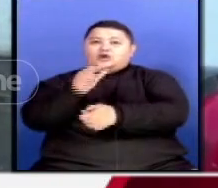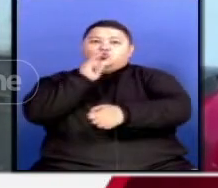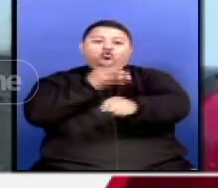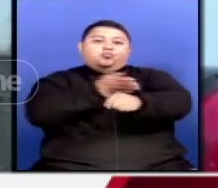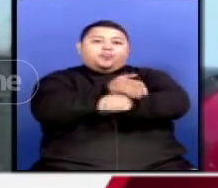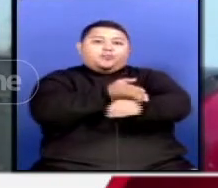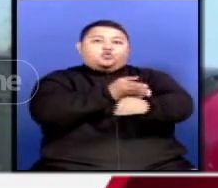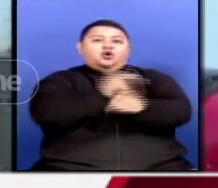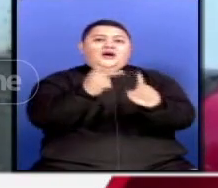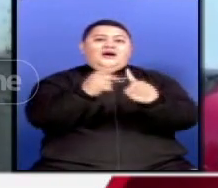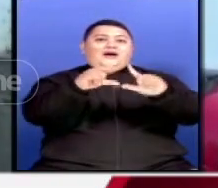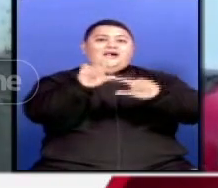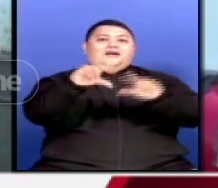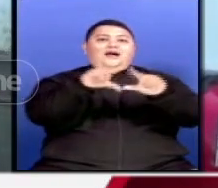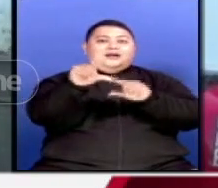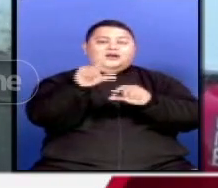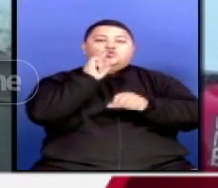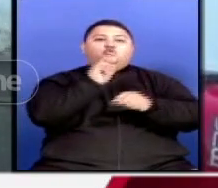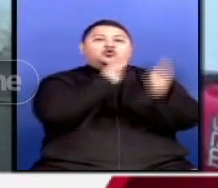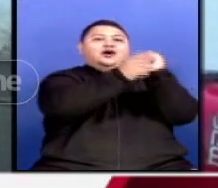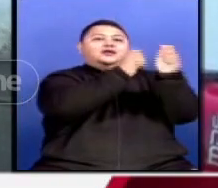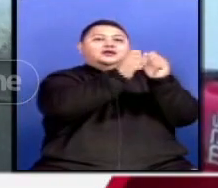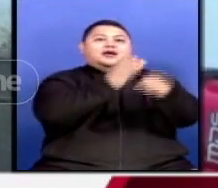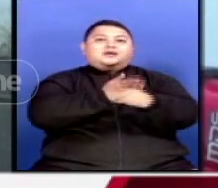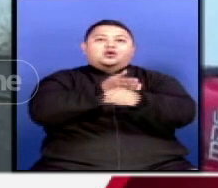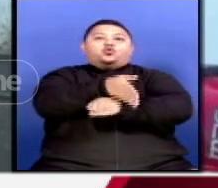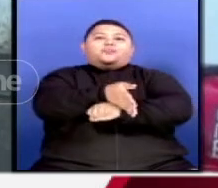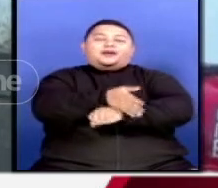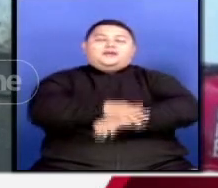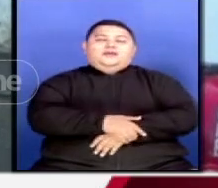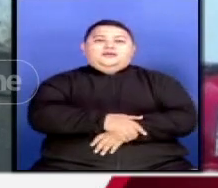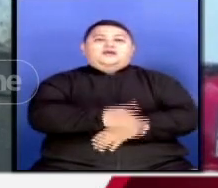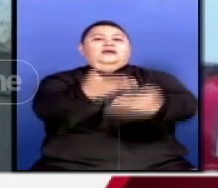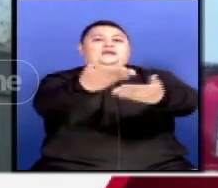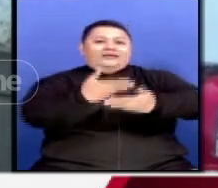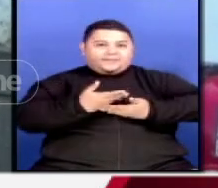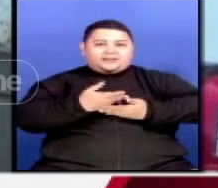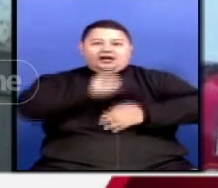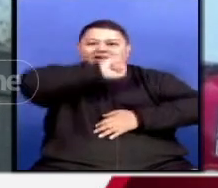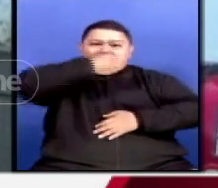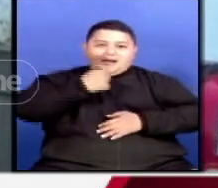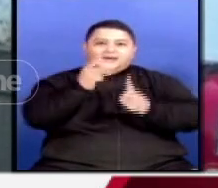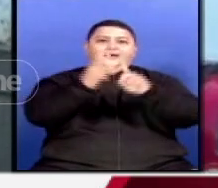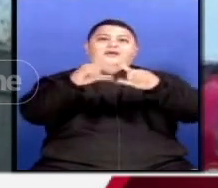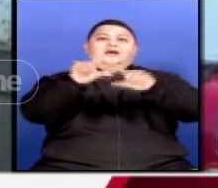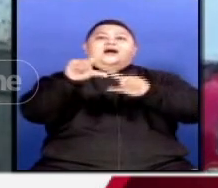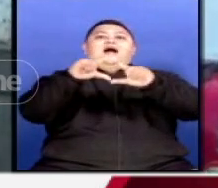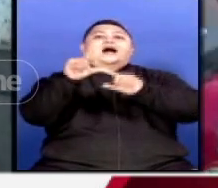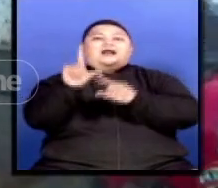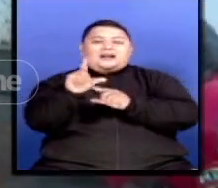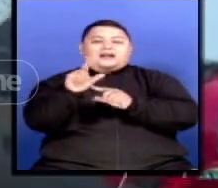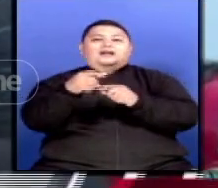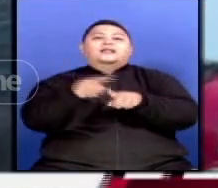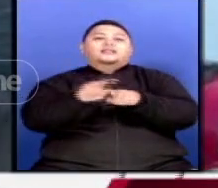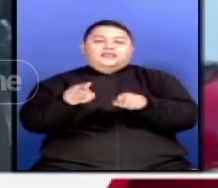persiapan Hari Raya Kurban. Sehingga daging itu akan didapatkan daging halal dan toyib. Tidak hanya menyembelih halal,